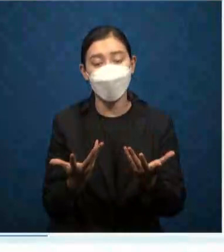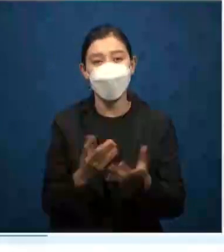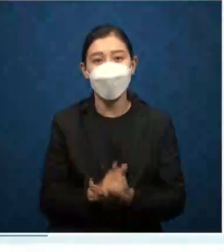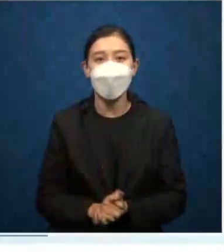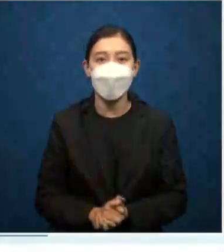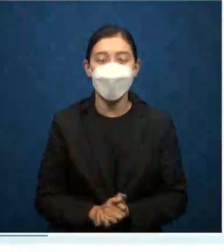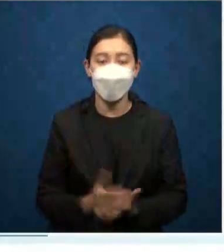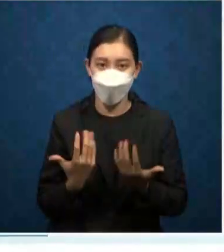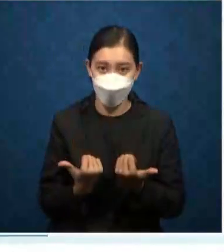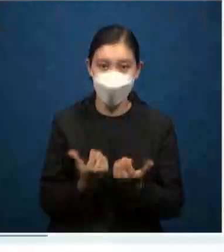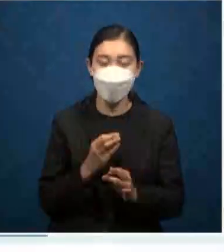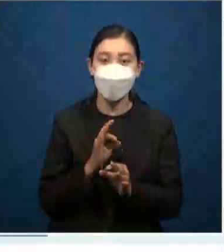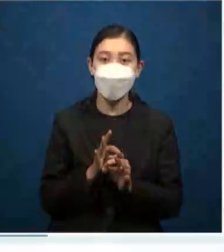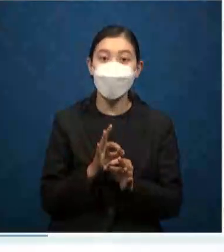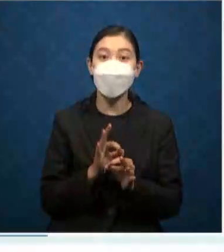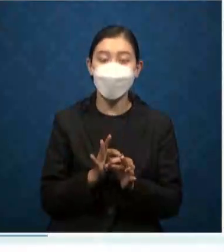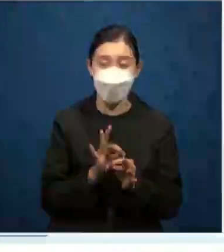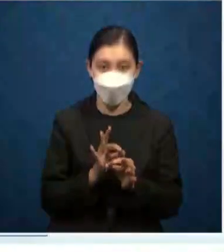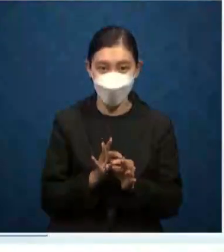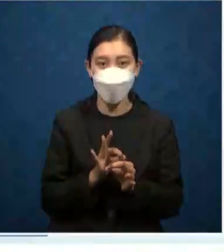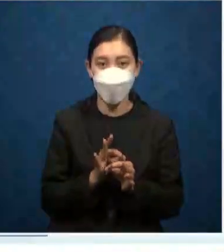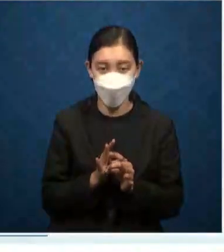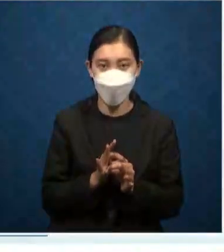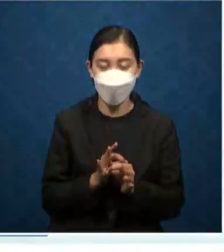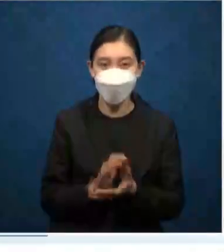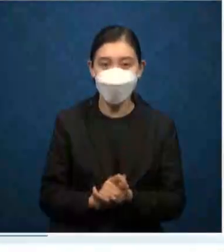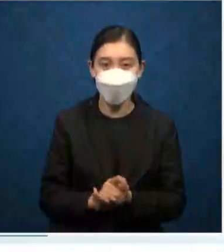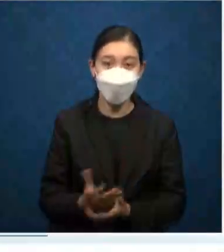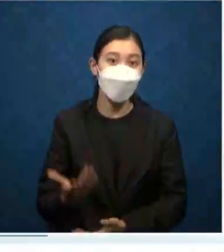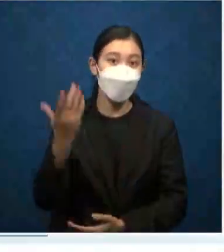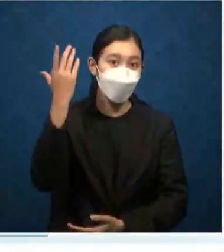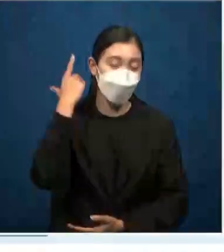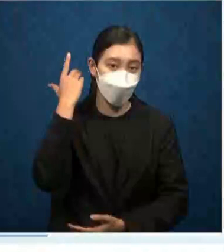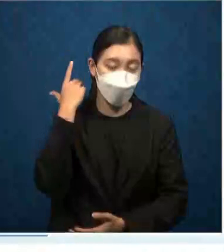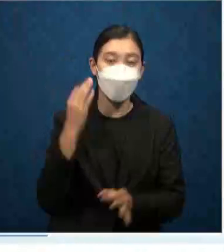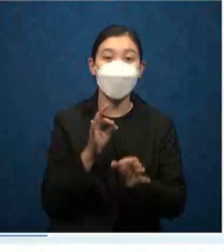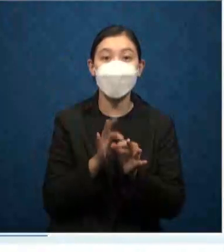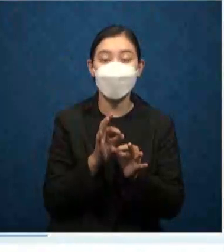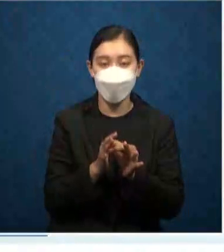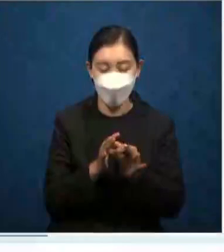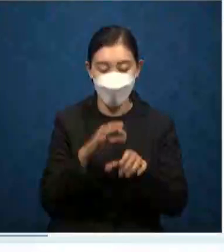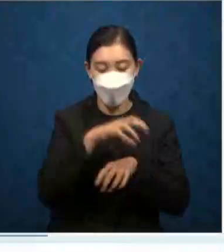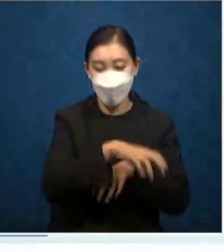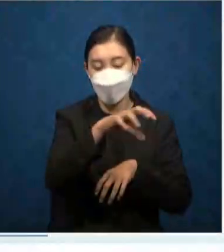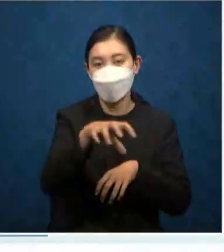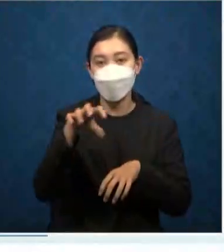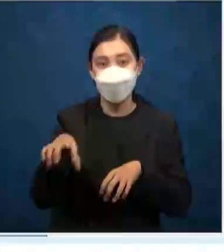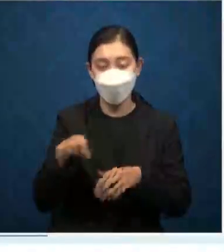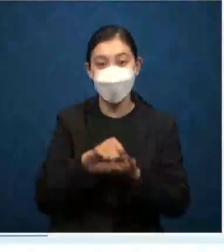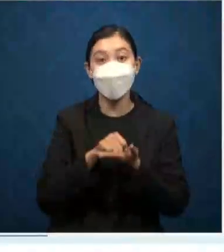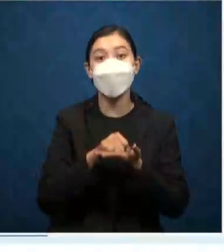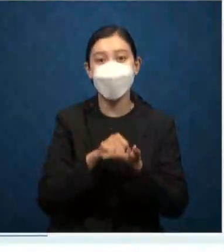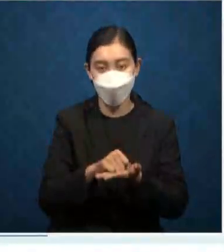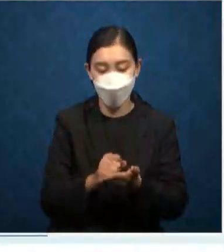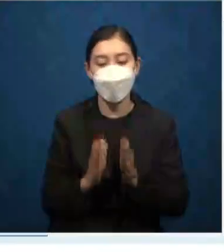ว่าธนาคารธุรกิจธนาคารสมัยก่อนเป็นธุรกิจที่ขยายสาขาบริการขยายบุคลากร